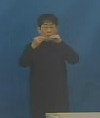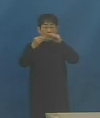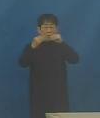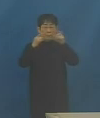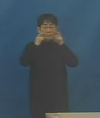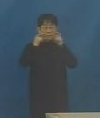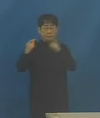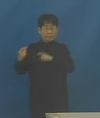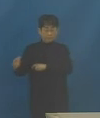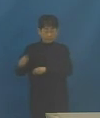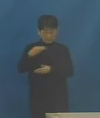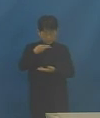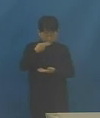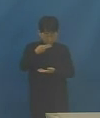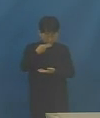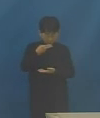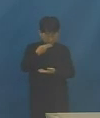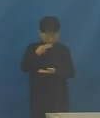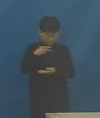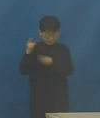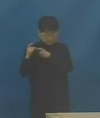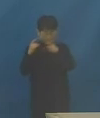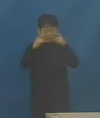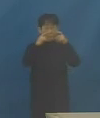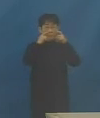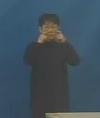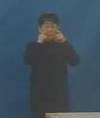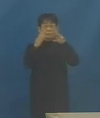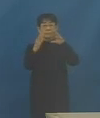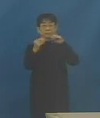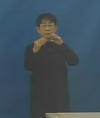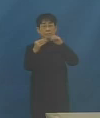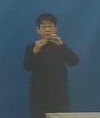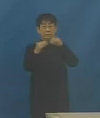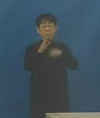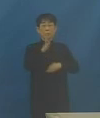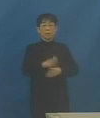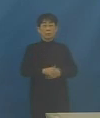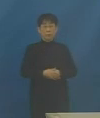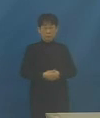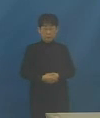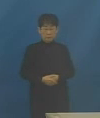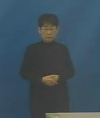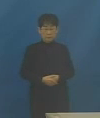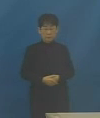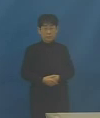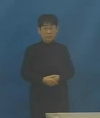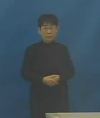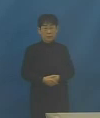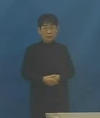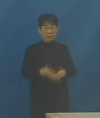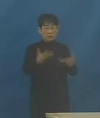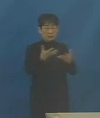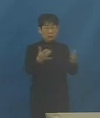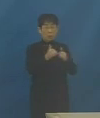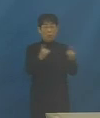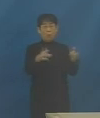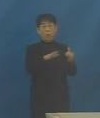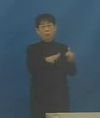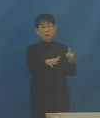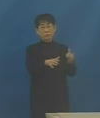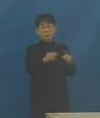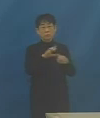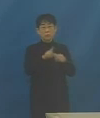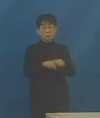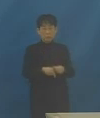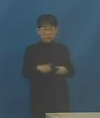話すときばマスクをするとでそれで特にええまあニーズが大きくなったり大声だった大皿